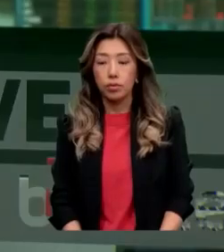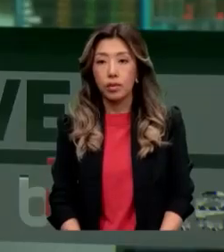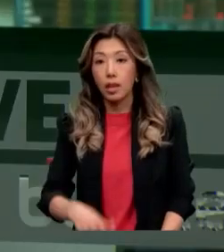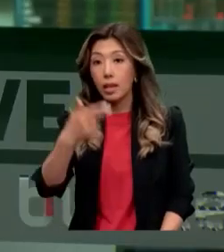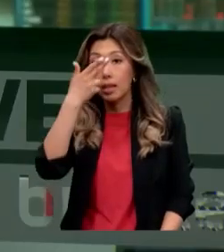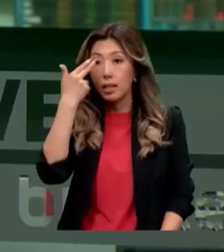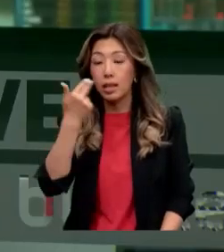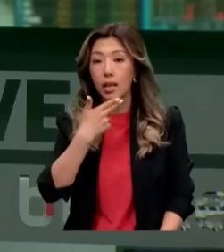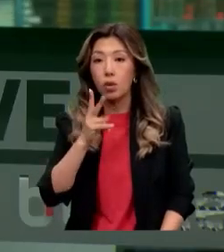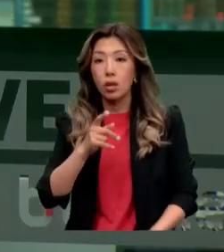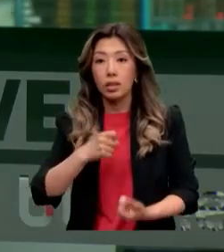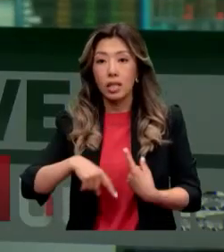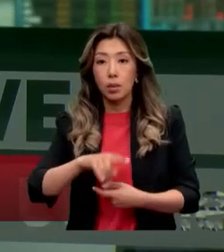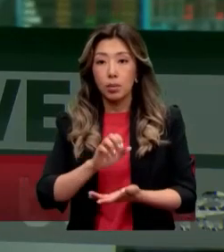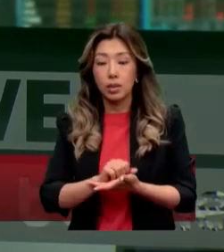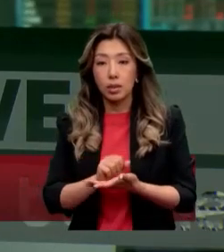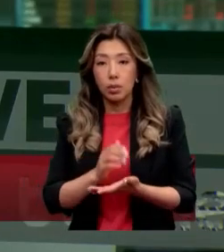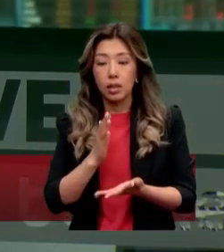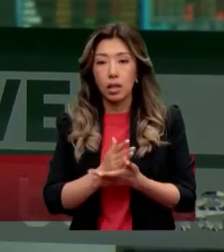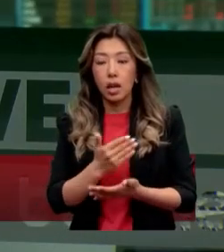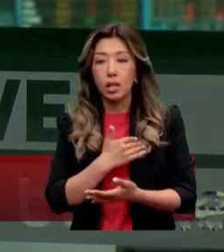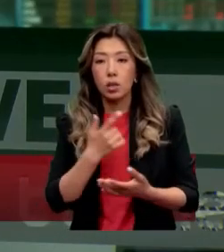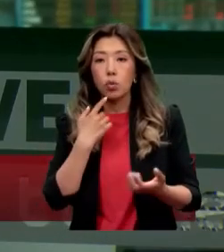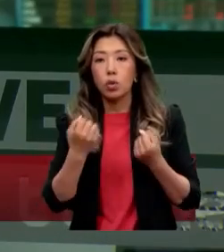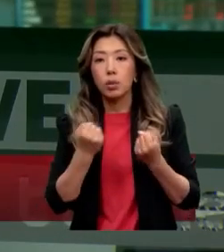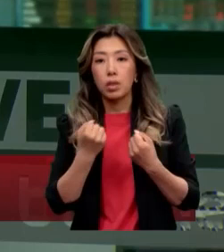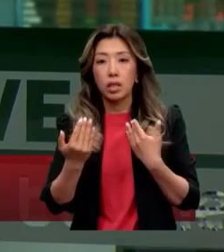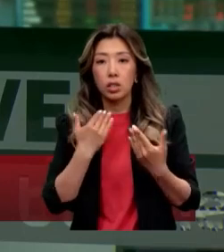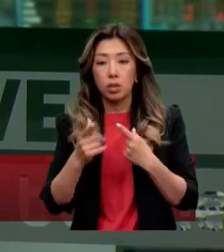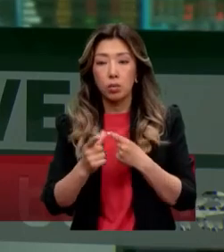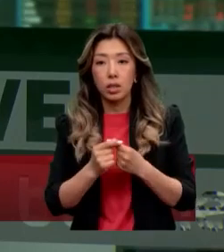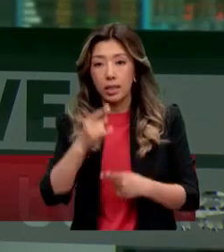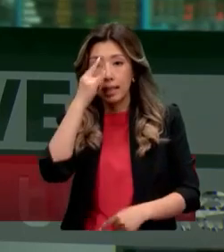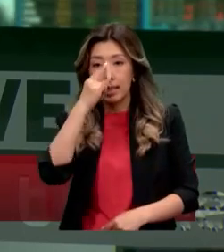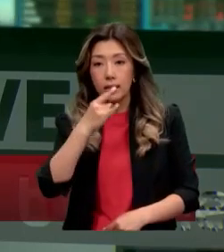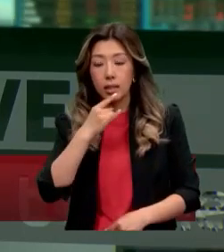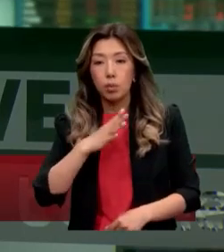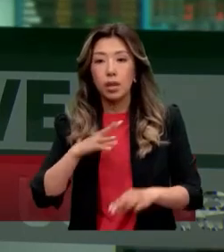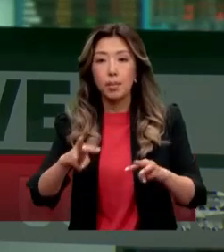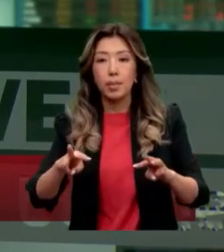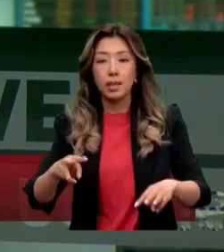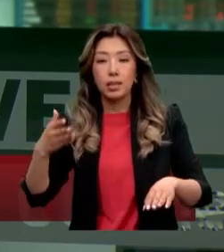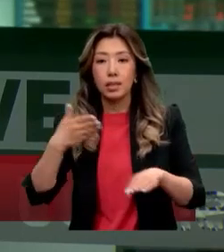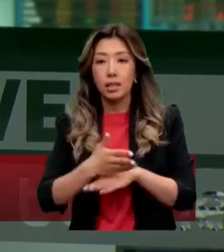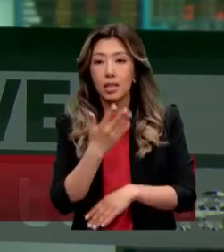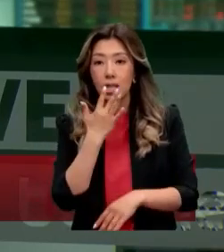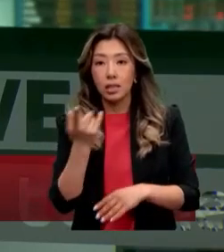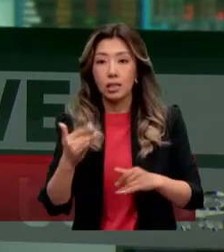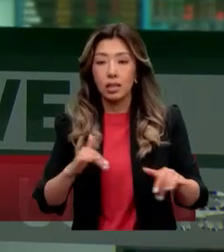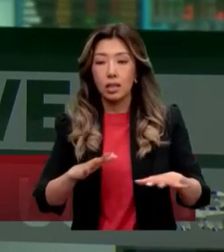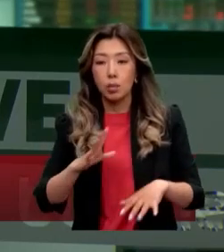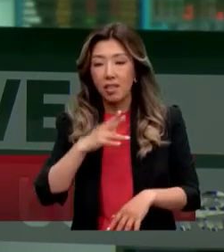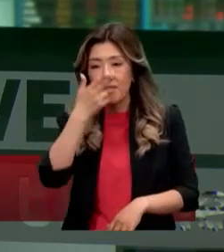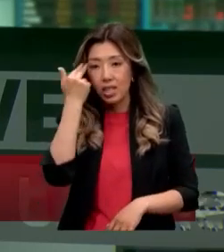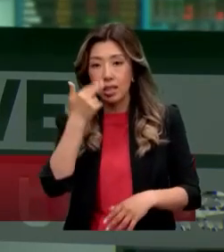Итальянские бизнесмены намерены укреплять сотрудничество с Казахстаном. Об этом стало известно в ходе рабочего визита министра иностранных дел Мухтара Тлеуберды в